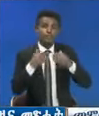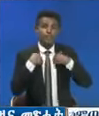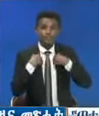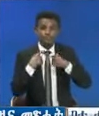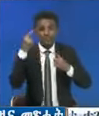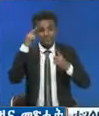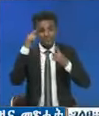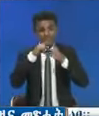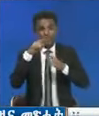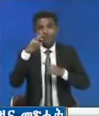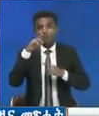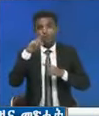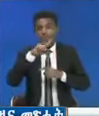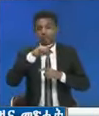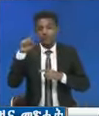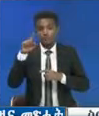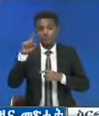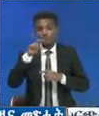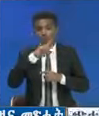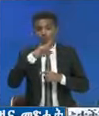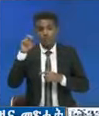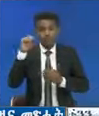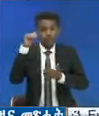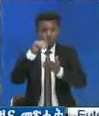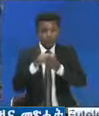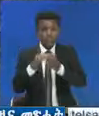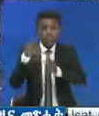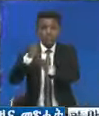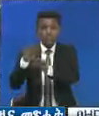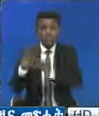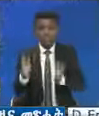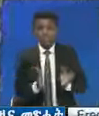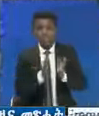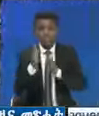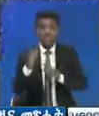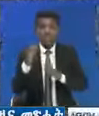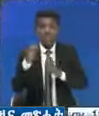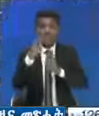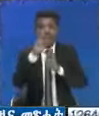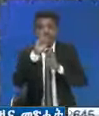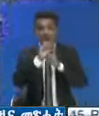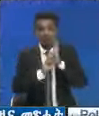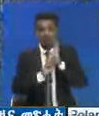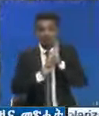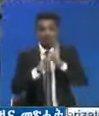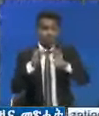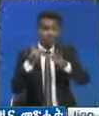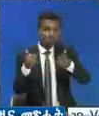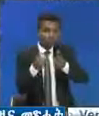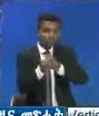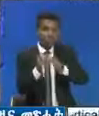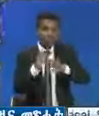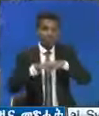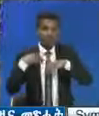ከእቅዳችን ወደ 107% ወደ 200,000 ችግኝ አፍልጠን ለሐምሌ ተከላ ያደረስንበት አለ። እዚህም ደግሞ ወደ ኦልሞስት ወደ